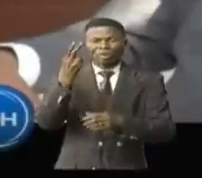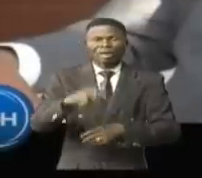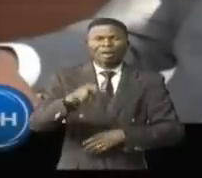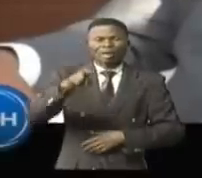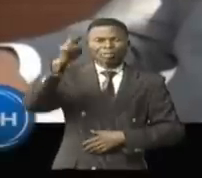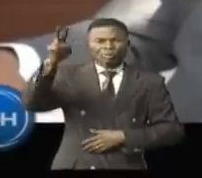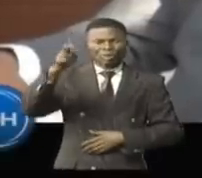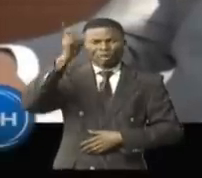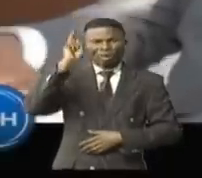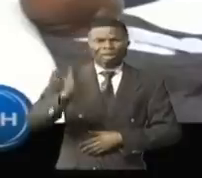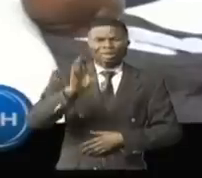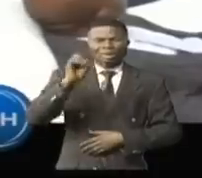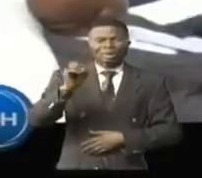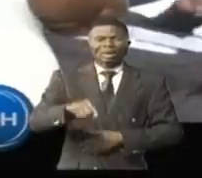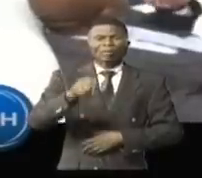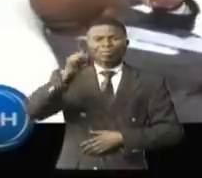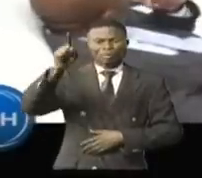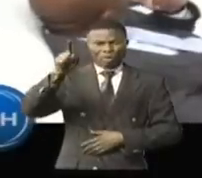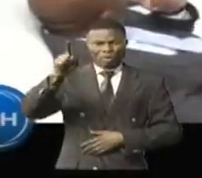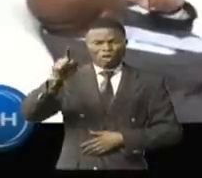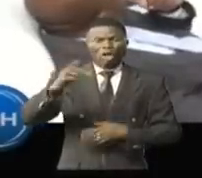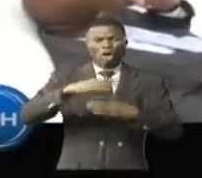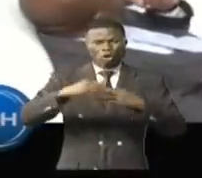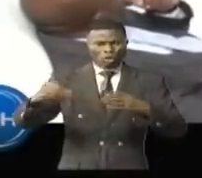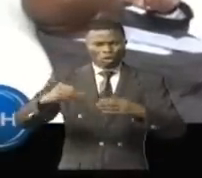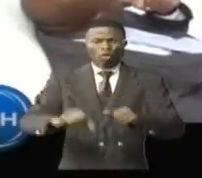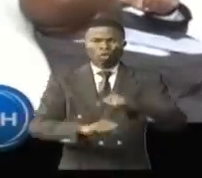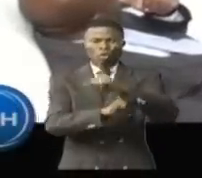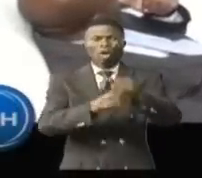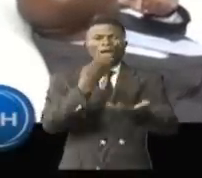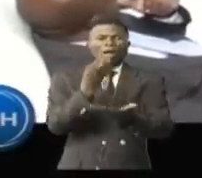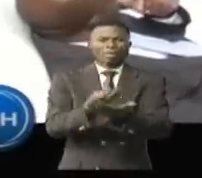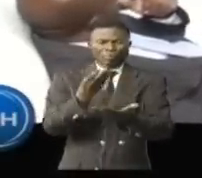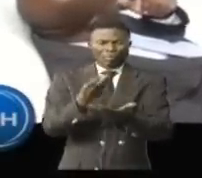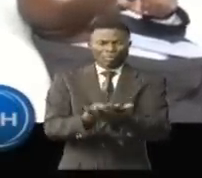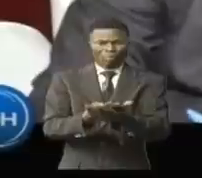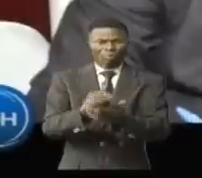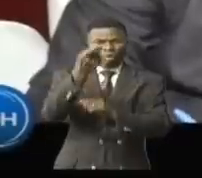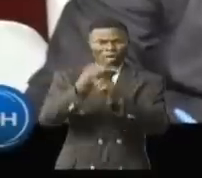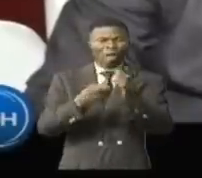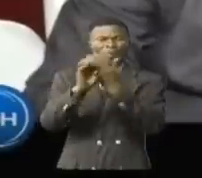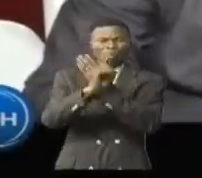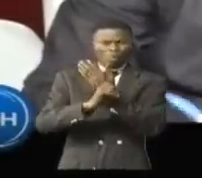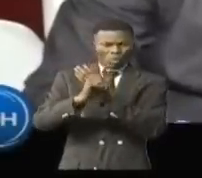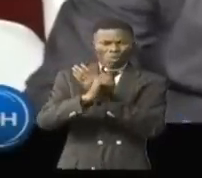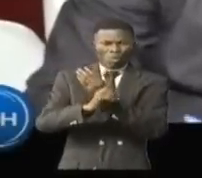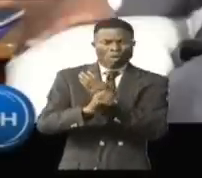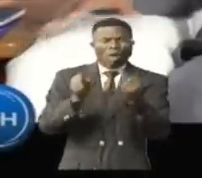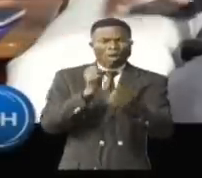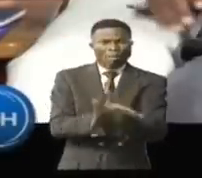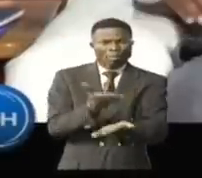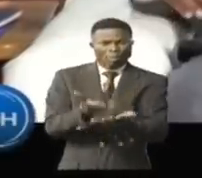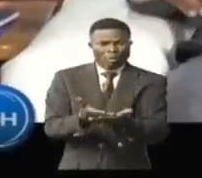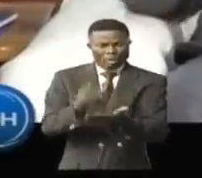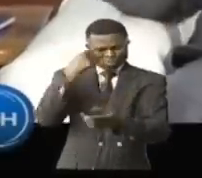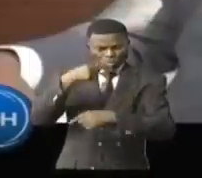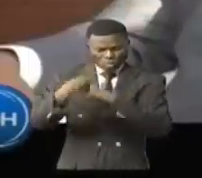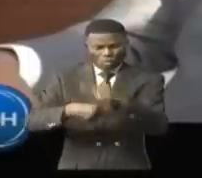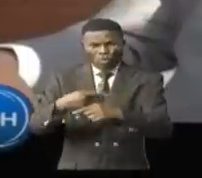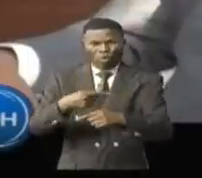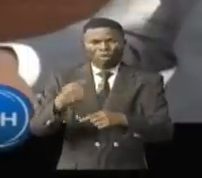et 250 millions autres de dollars d'appui budgétaire, dont le mois d'août est prévu pour les débuts